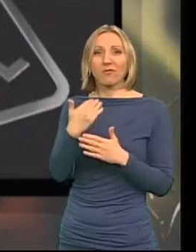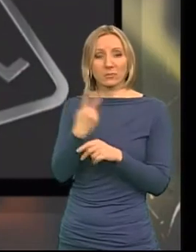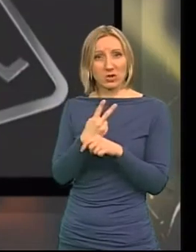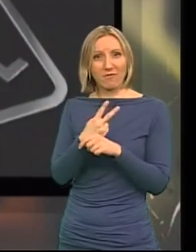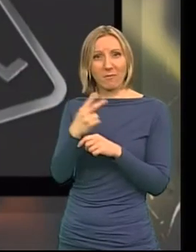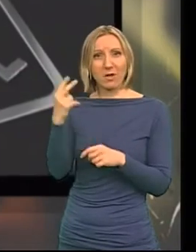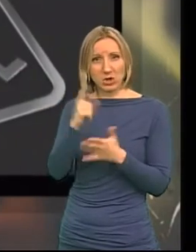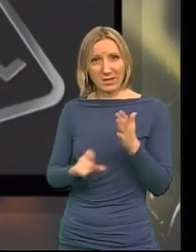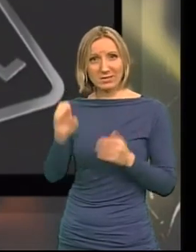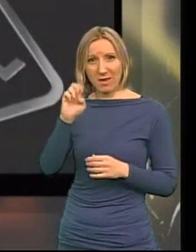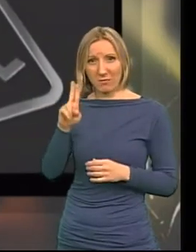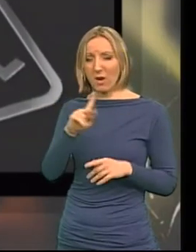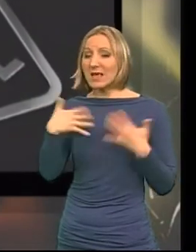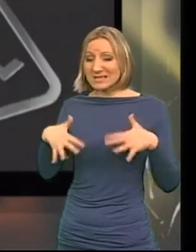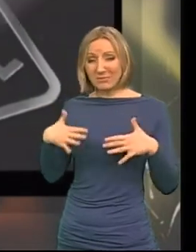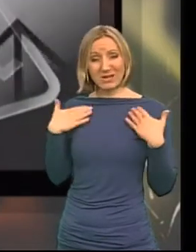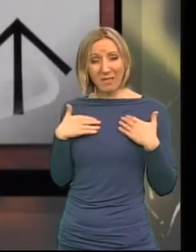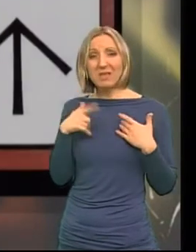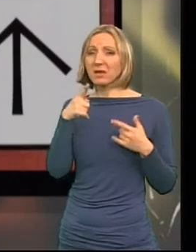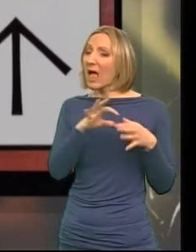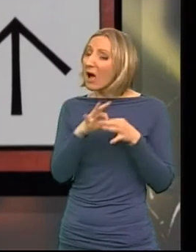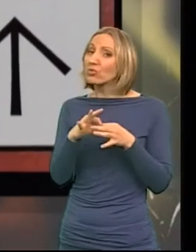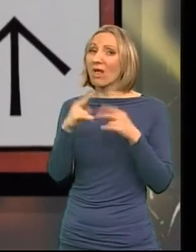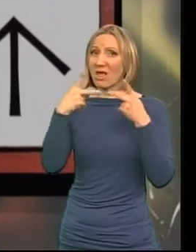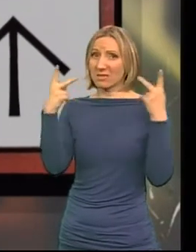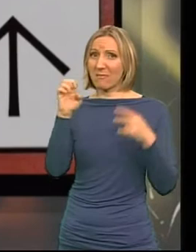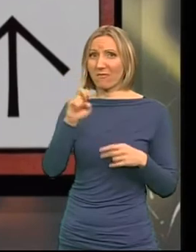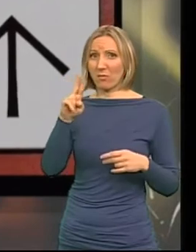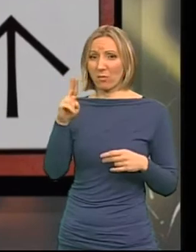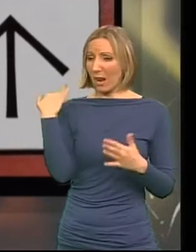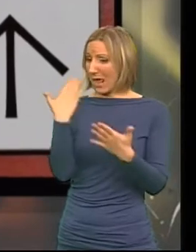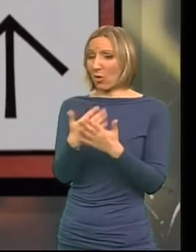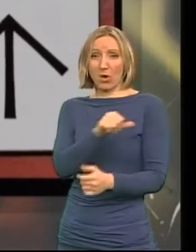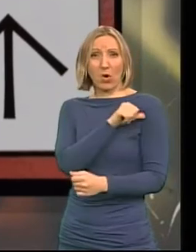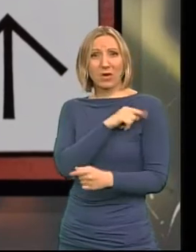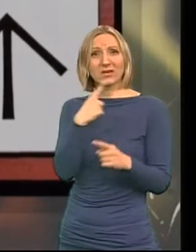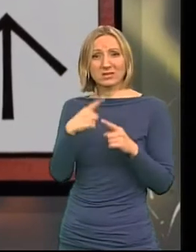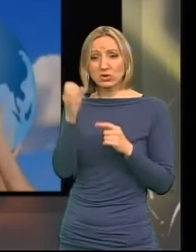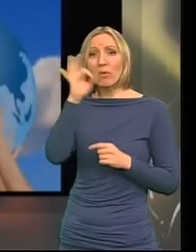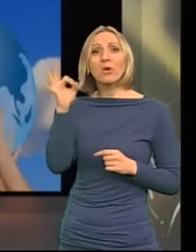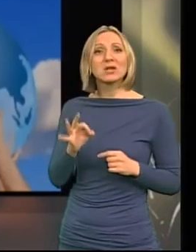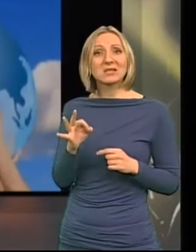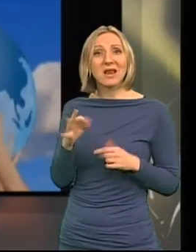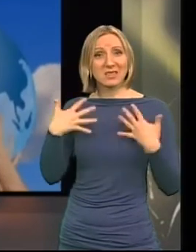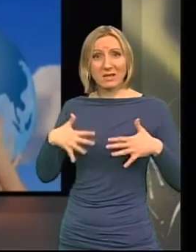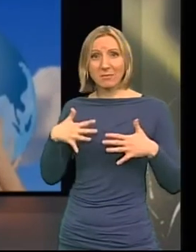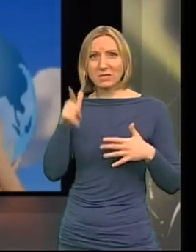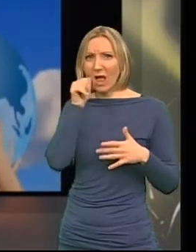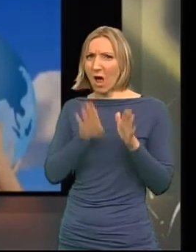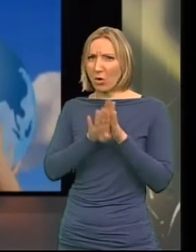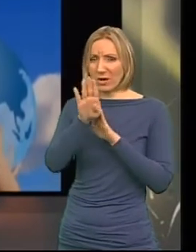članicama. Nezaposlenost mladih je aktualna tema u Evropskoj uniji posljednjih nekoliko godina, jer procenat nezaposlenosti naglo